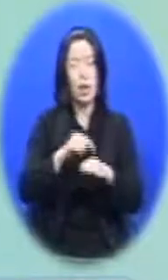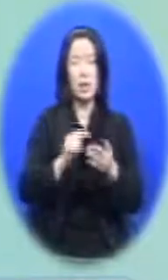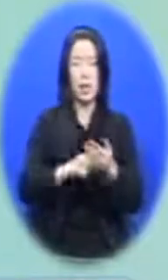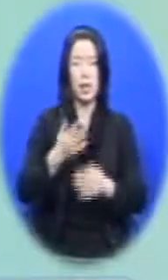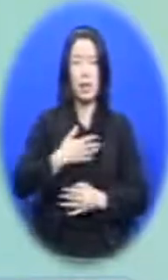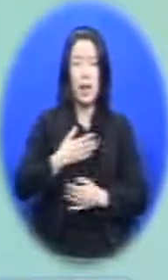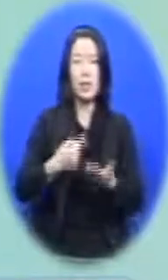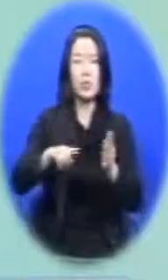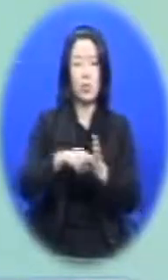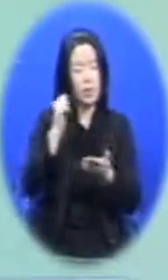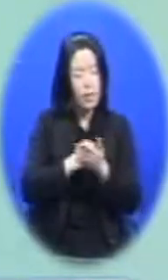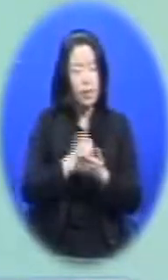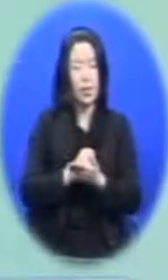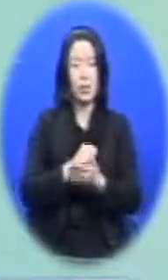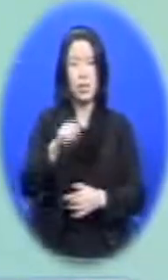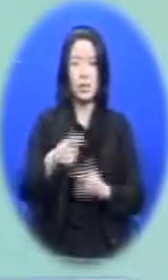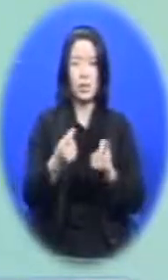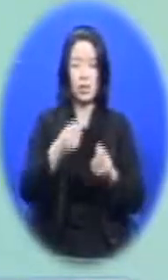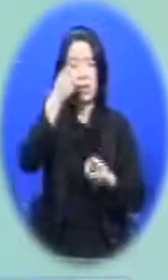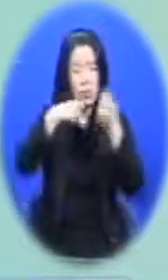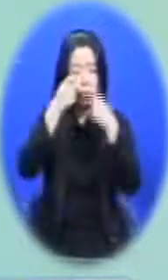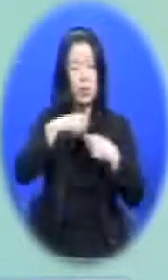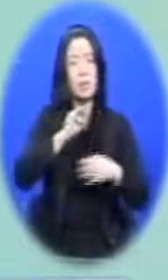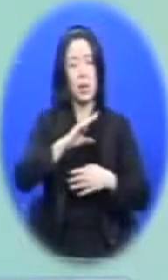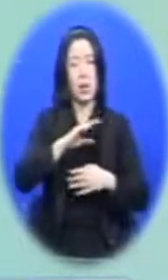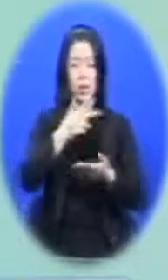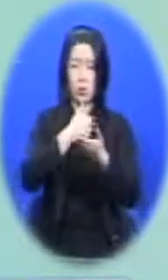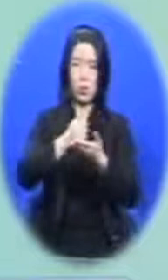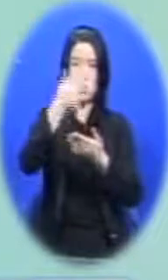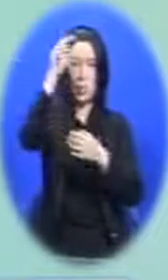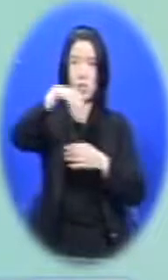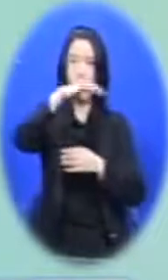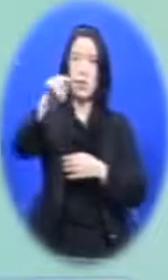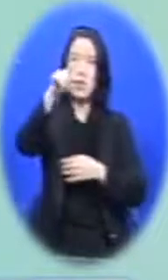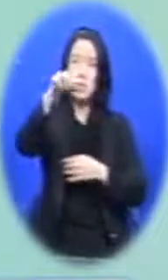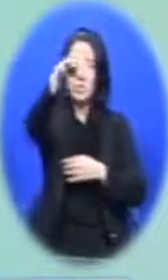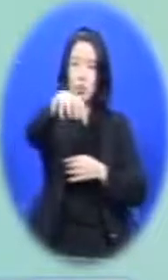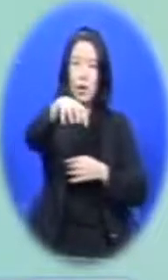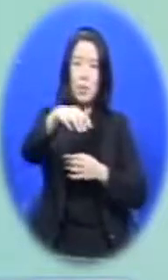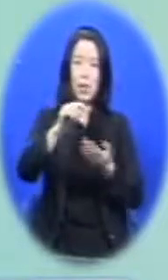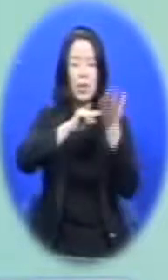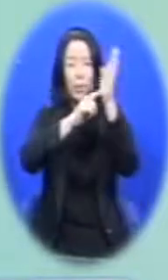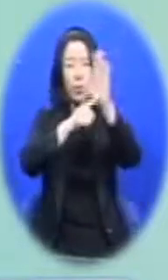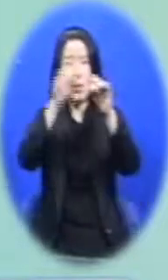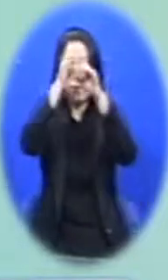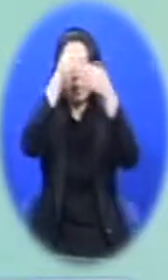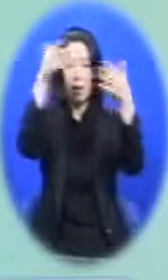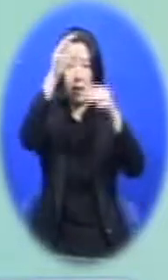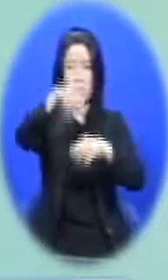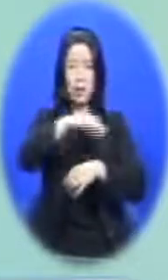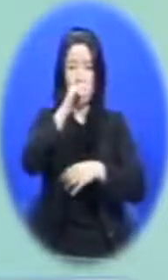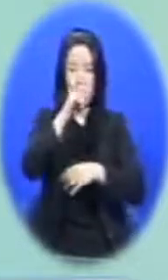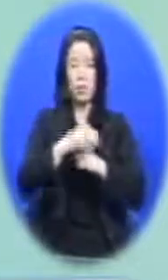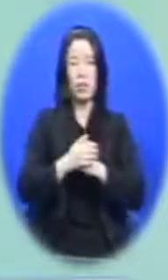나를 위해서 애통하고 그렇게 울기만 했어요. 주님의 십자가가 눈앞에 그냥 그대로 드러나는 것.